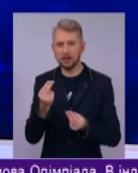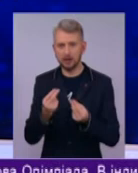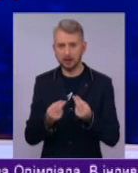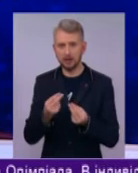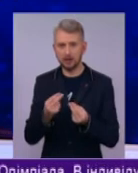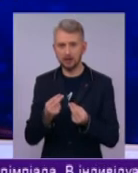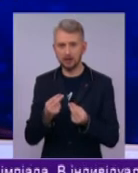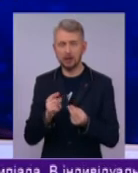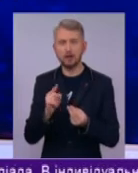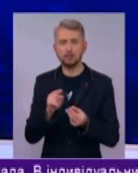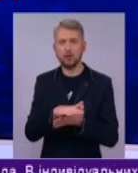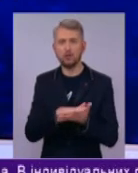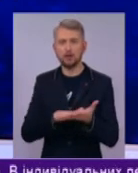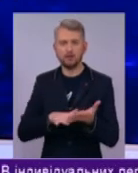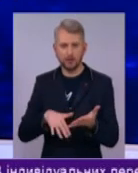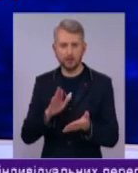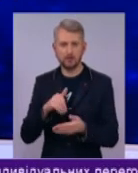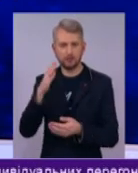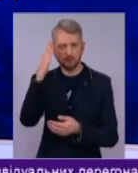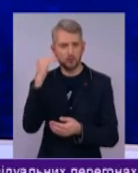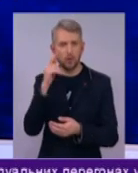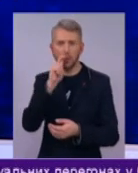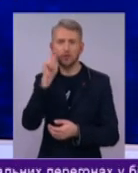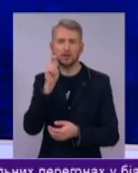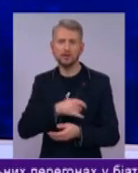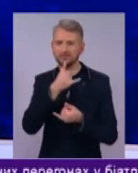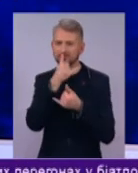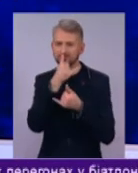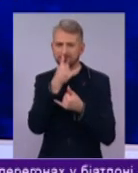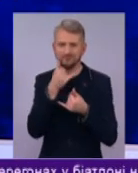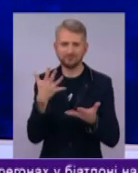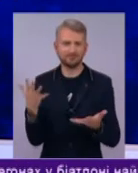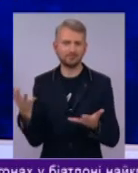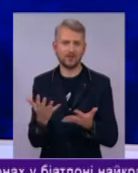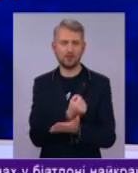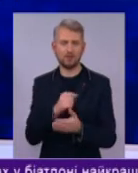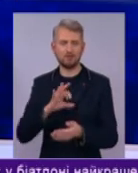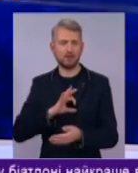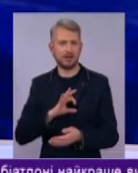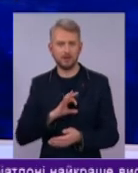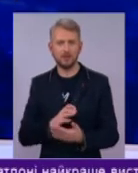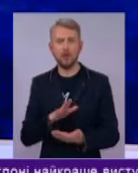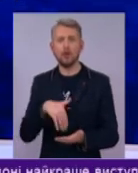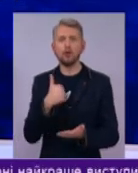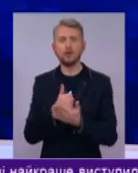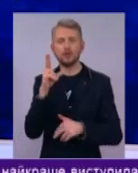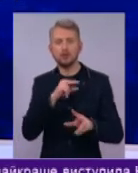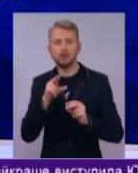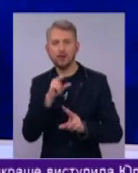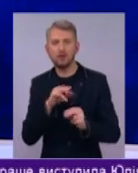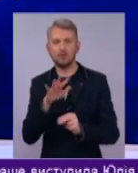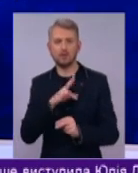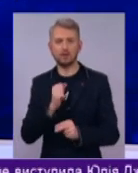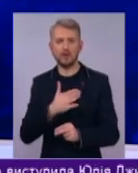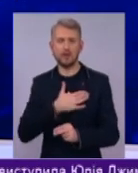тривають у Пьончангу, українці знову не скористалися примарними шансами здобути медалі. Головні сподівання покладалися